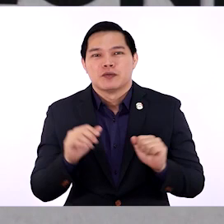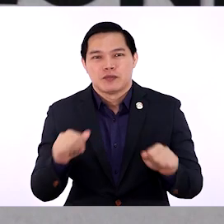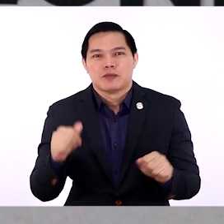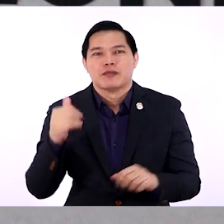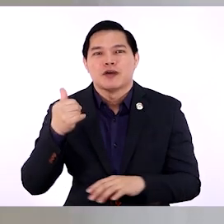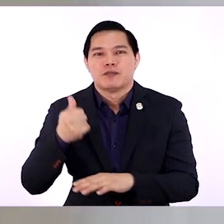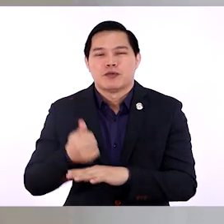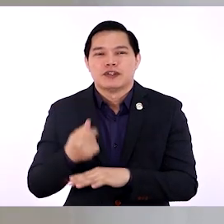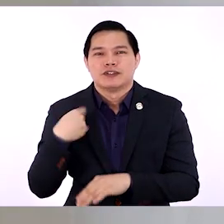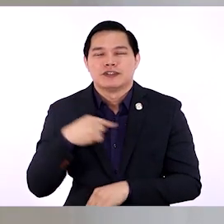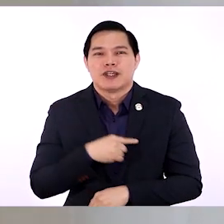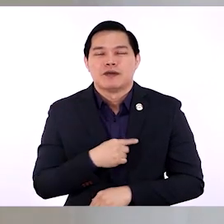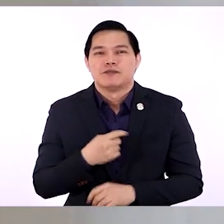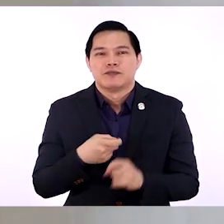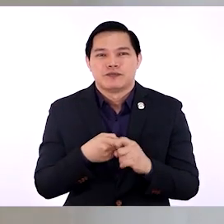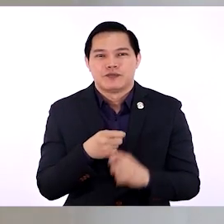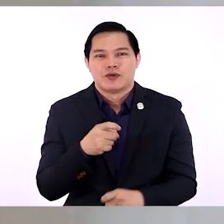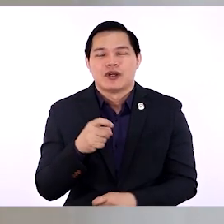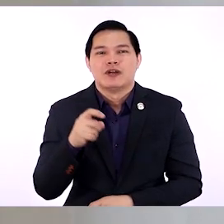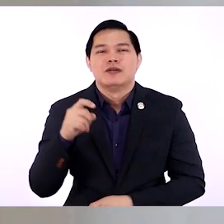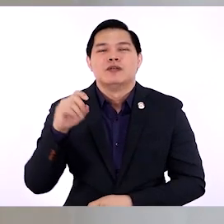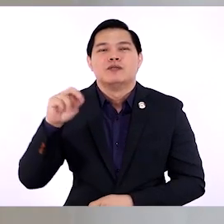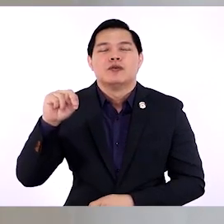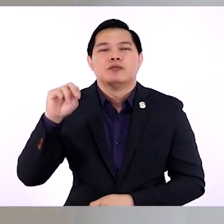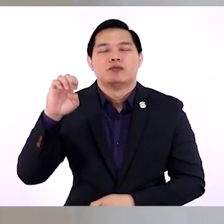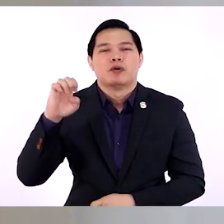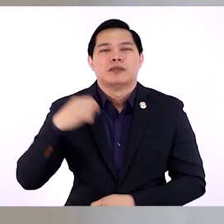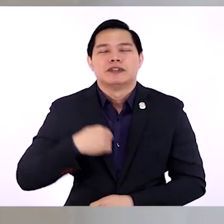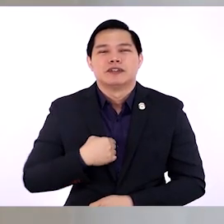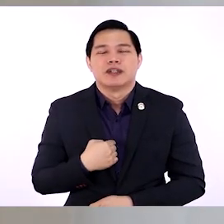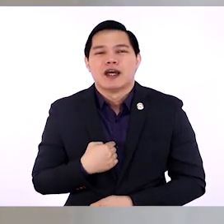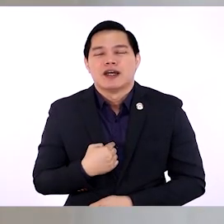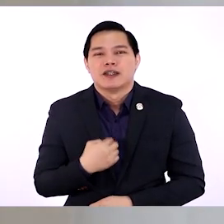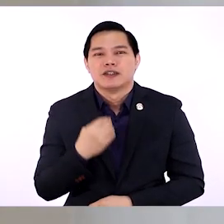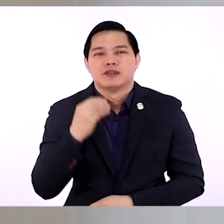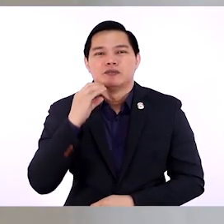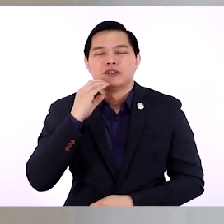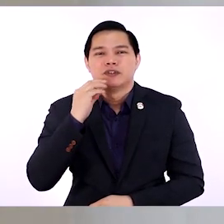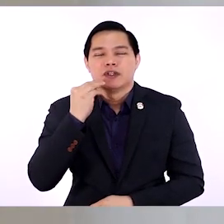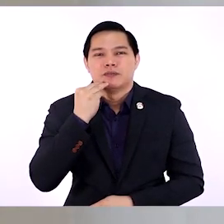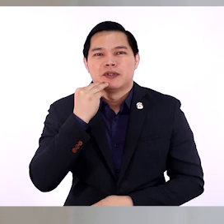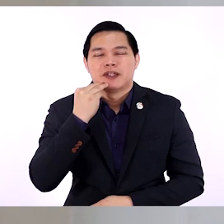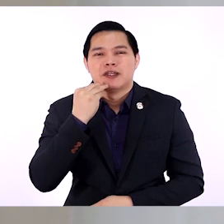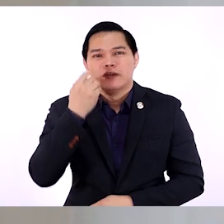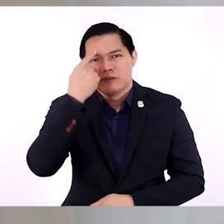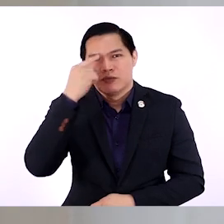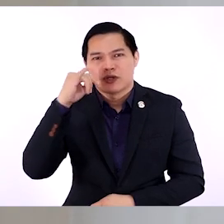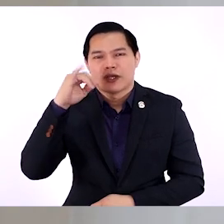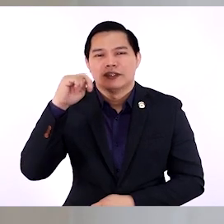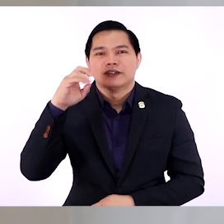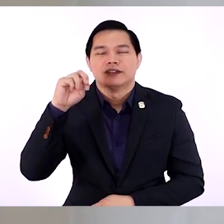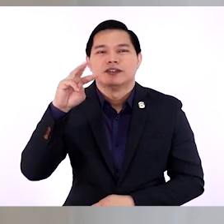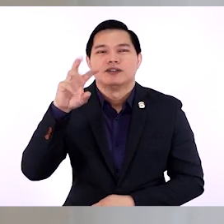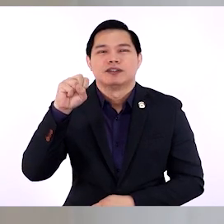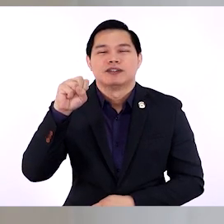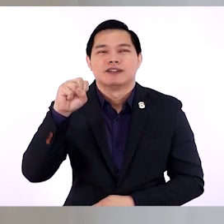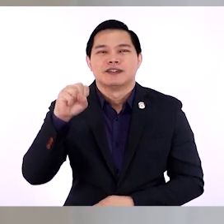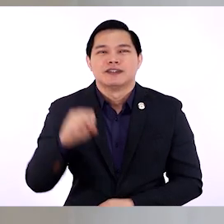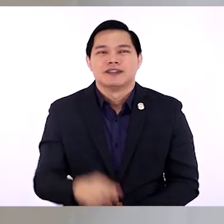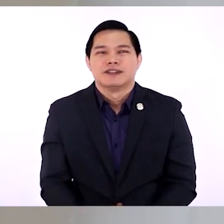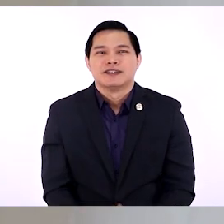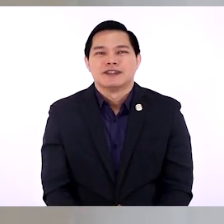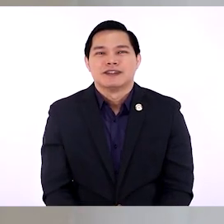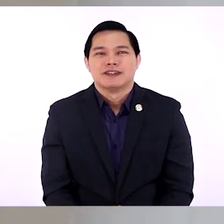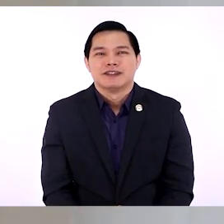amin. Mula po rito sa Cabanatuan City, ako po si kapatid na Chriselle Manday para sa Iglesia Ni Cristo News